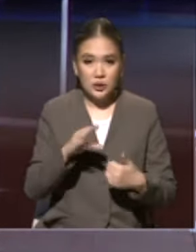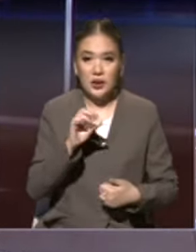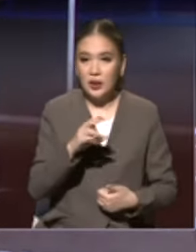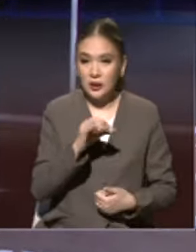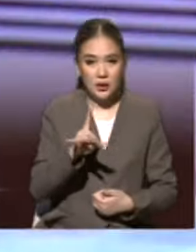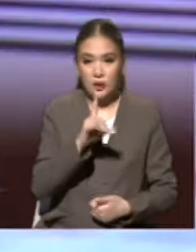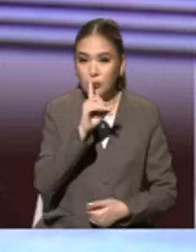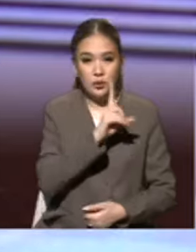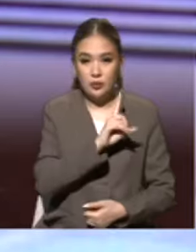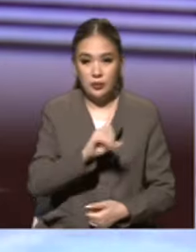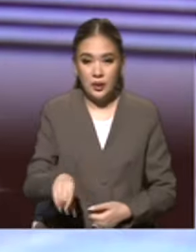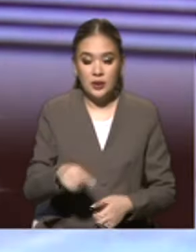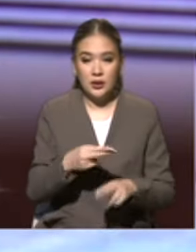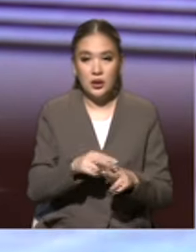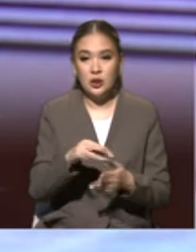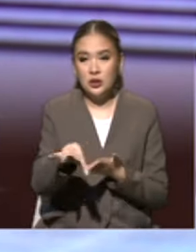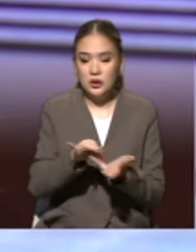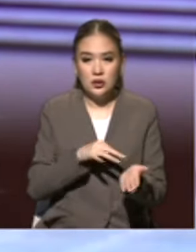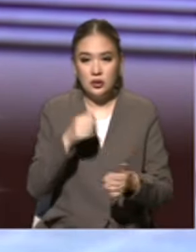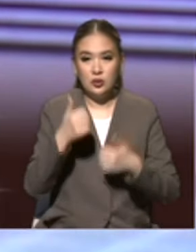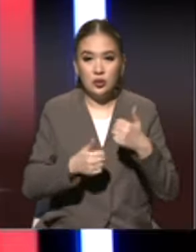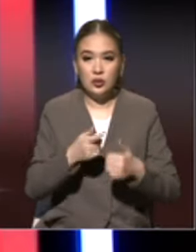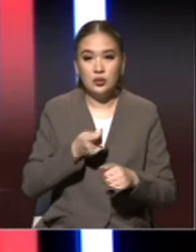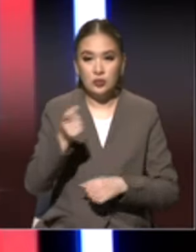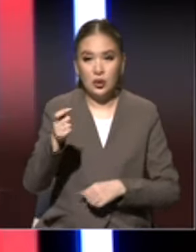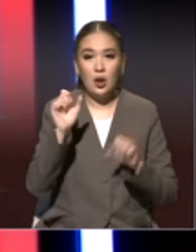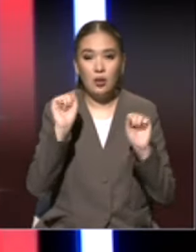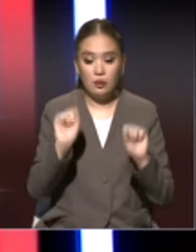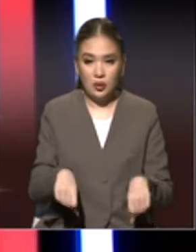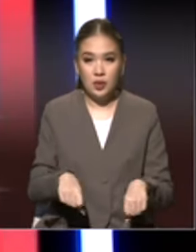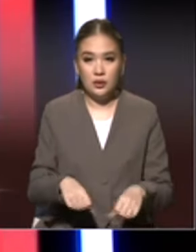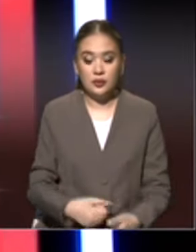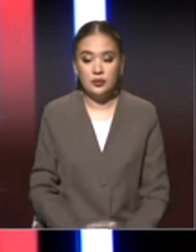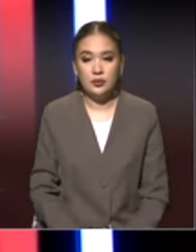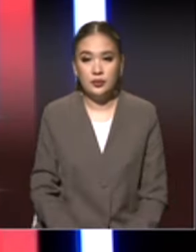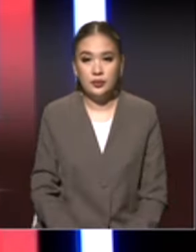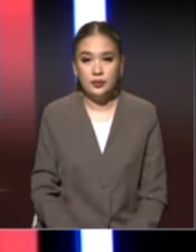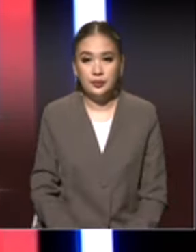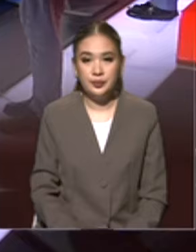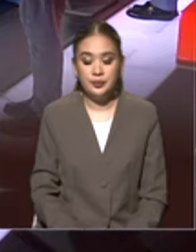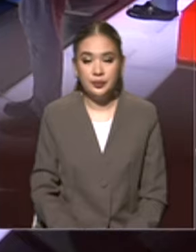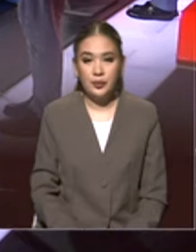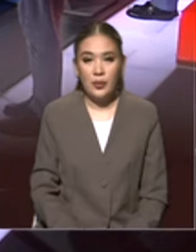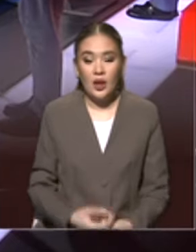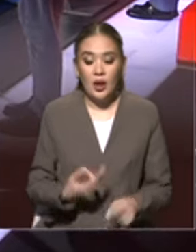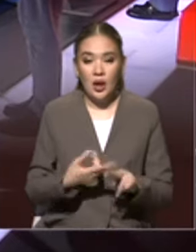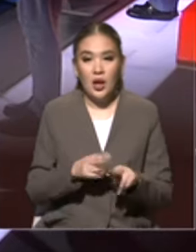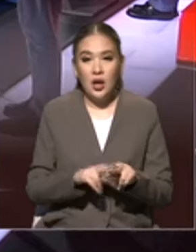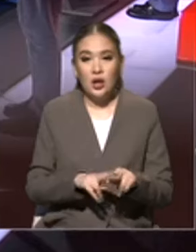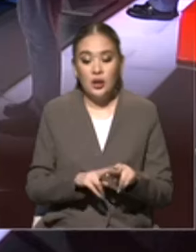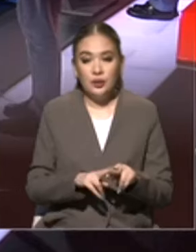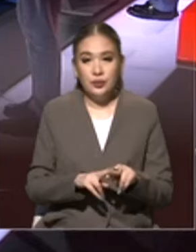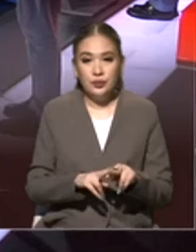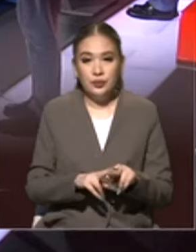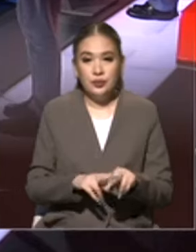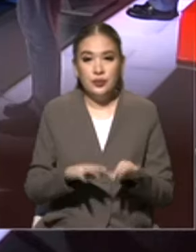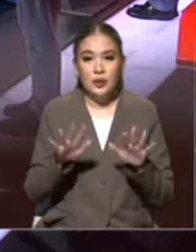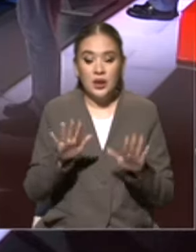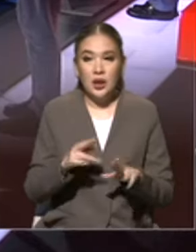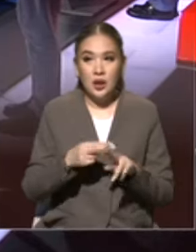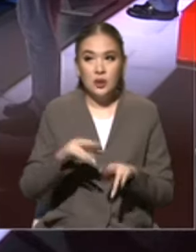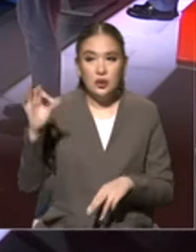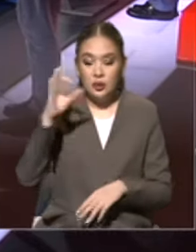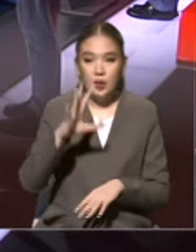бірден конкурс жасау мүмкіндігі бар. Вот бір сұрақ, енді жерде тағы байлайып кетейік. Бұл жерде офтейк контракт